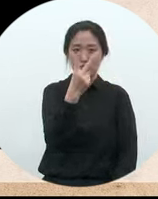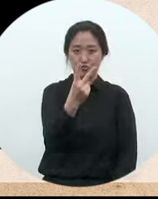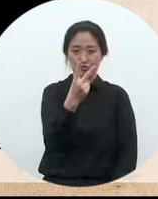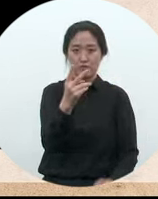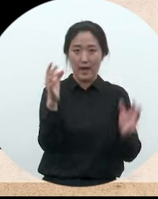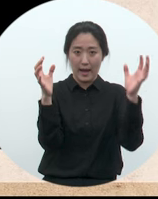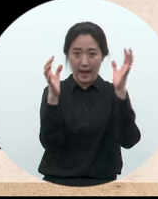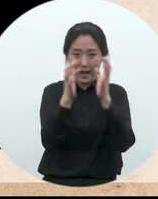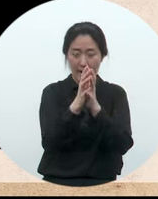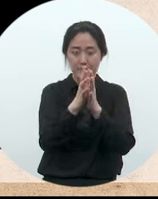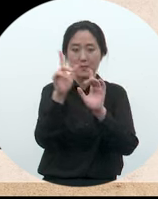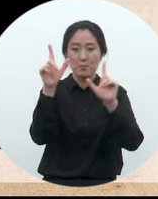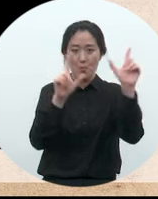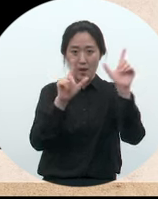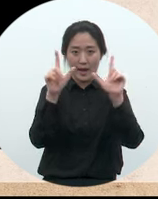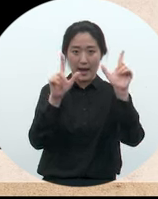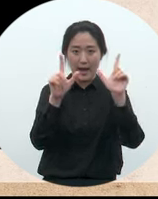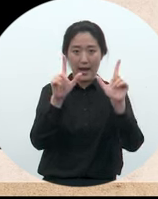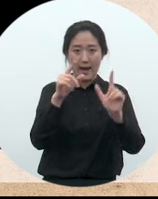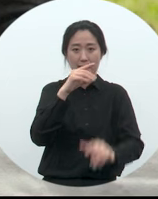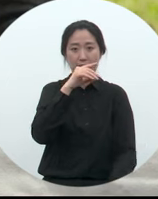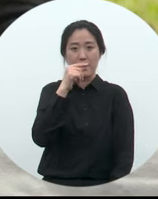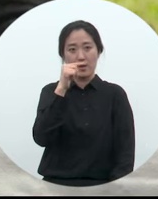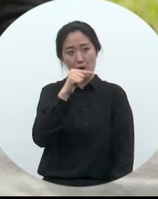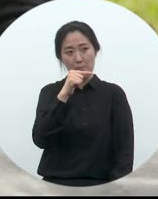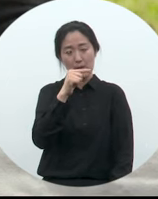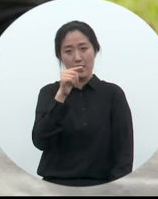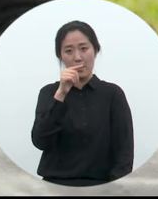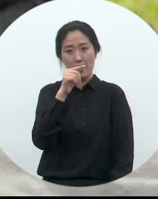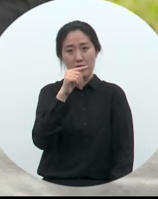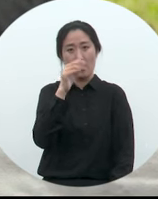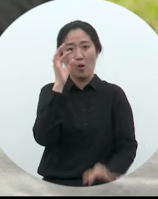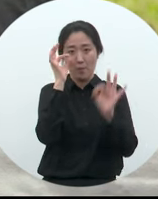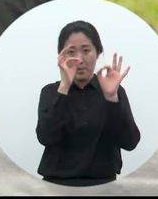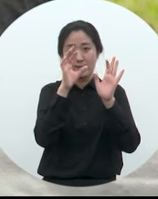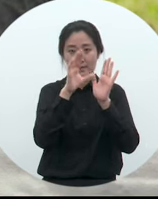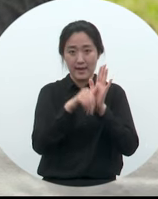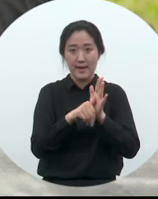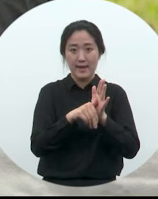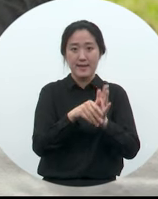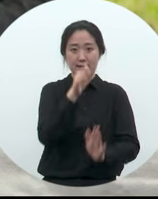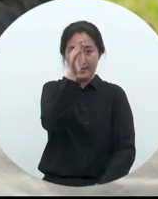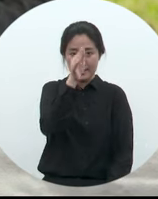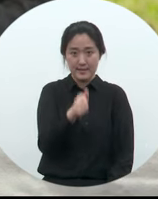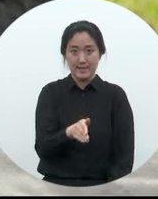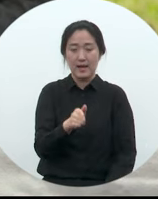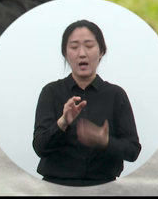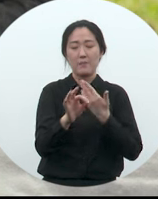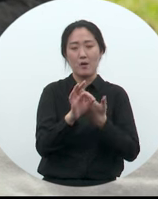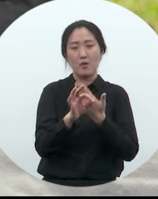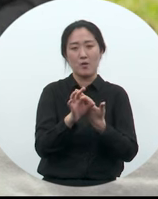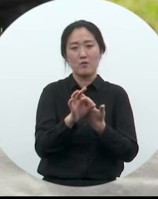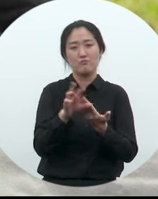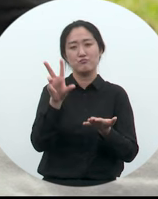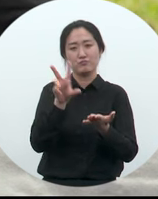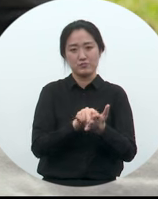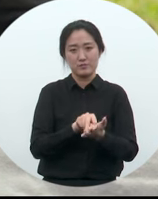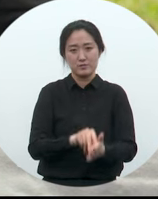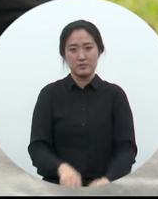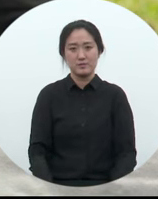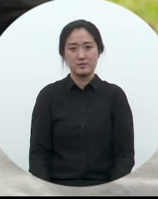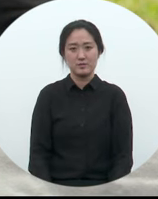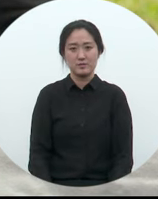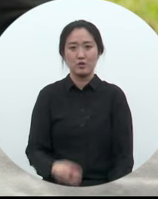정상적인 척추죠. 옆에서 봤을 때도 일자로 척추가 되어 있게 되면 그것은 굉장히 문제가 심각합니다.